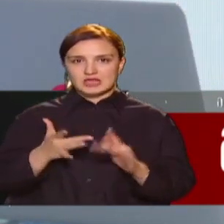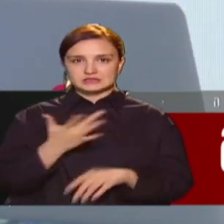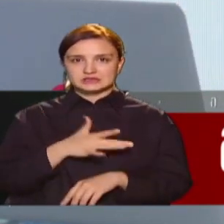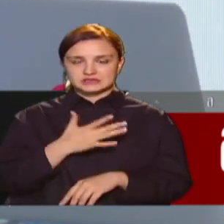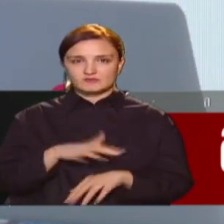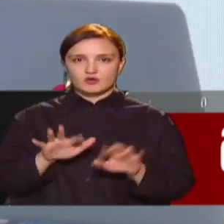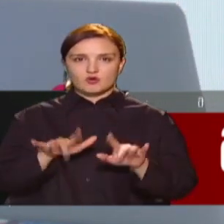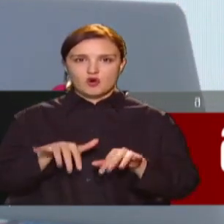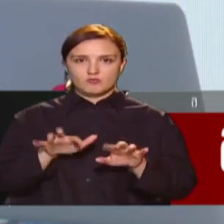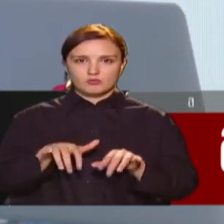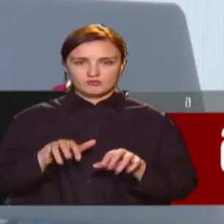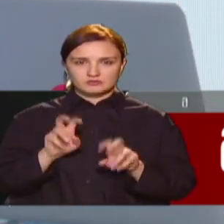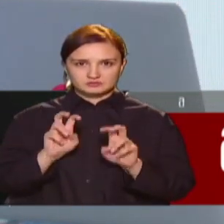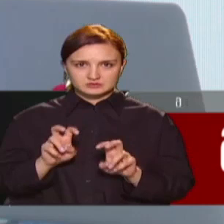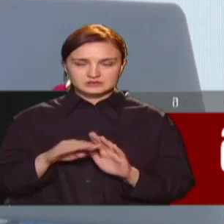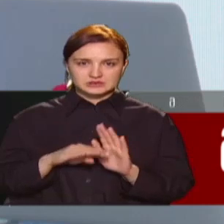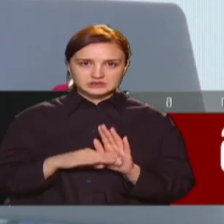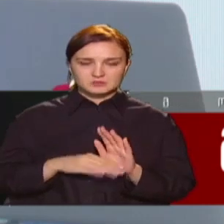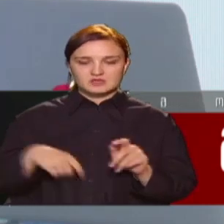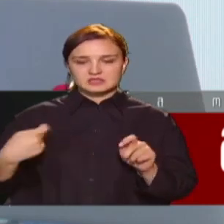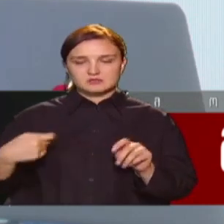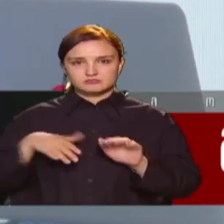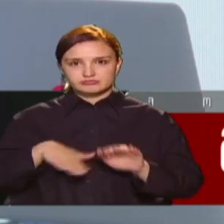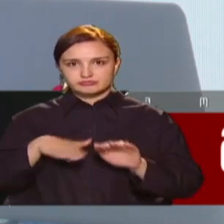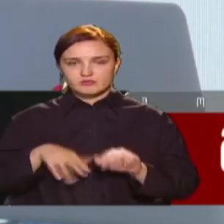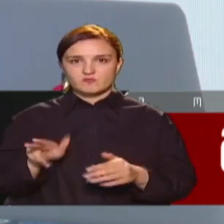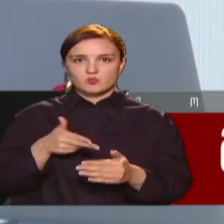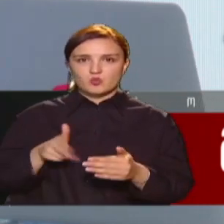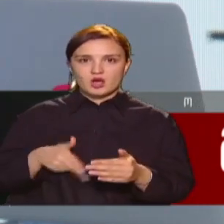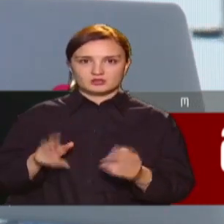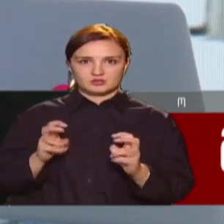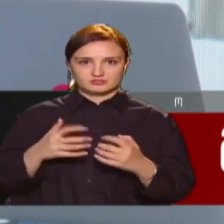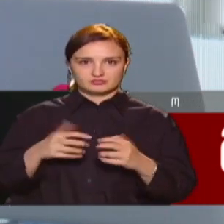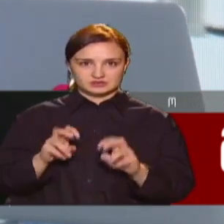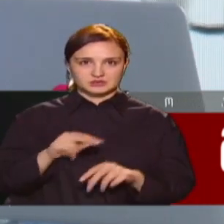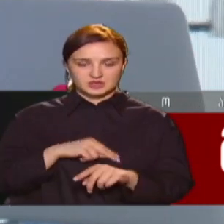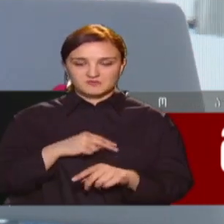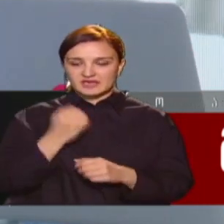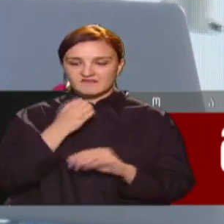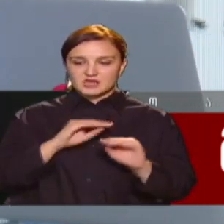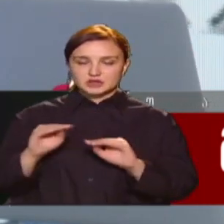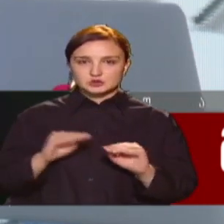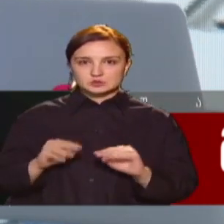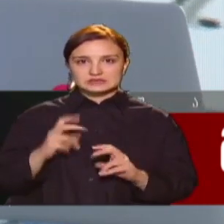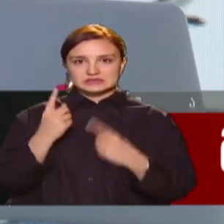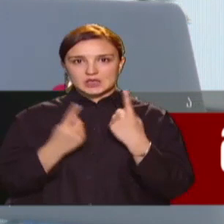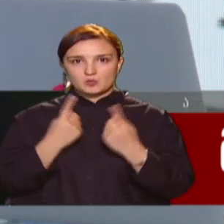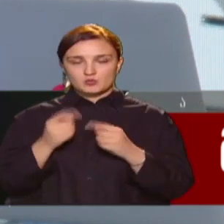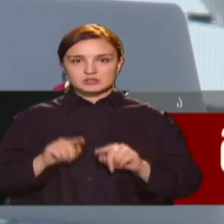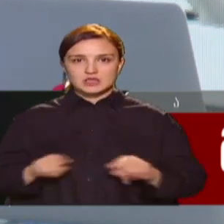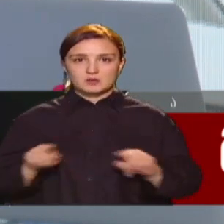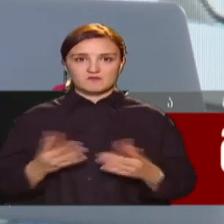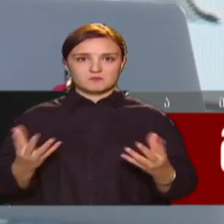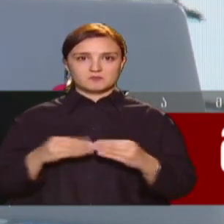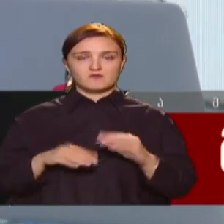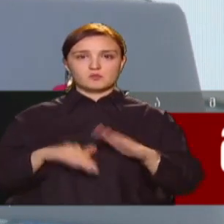pe computerul și sisteme bide samcarul a sau sa buhaltrosac me bigamur ceva infrastructurul gadaia regebastan de sa informația campania